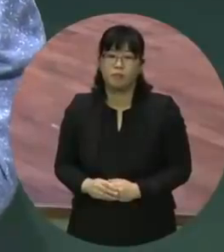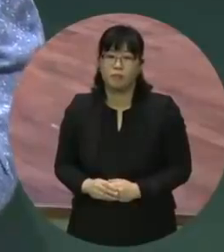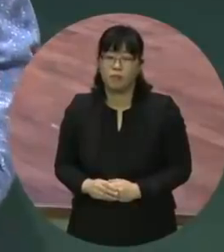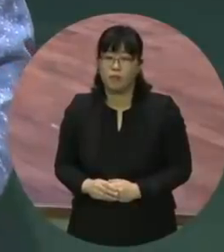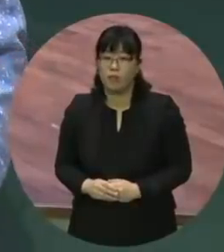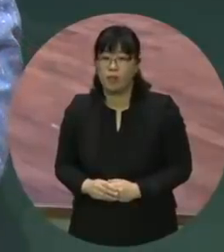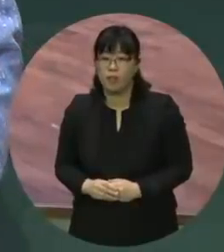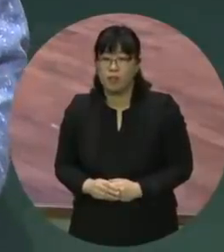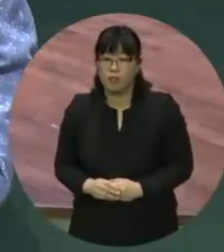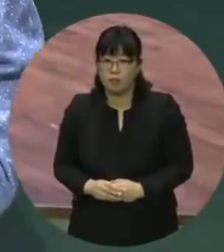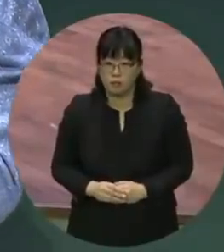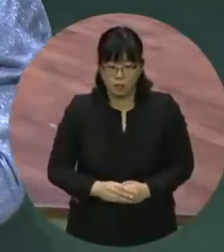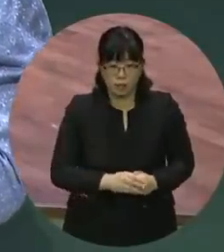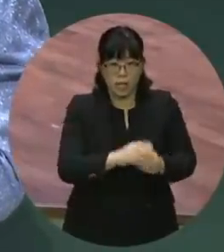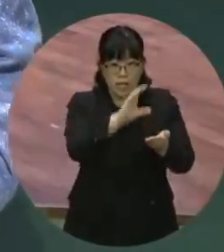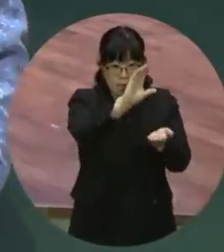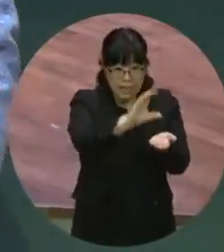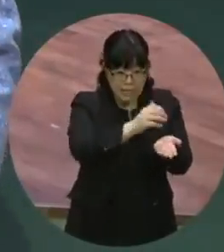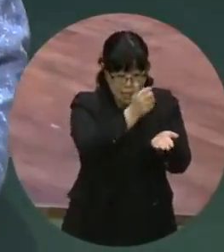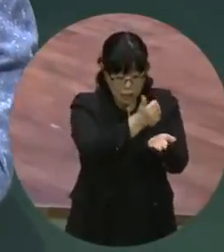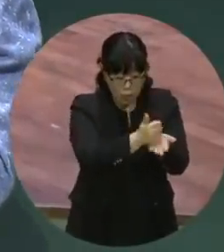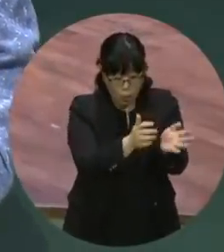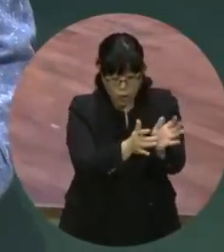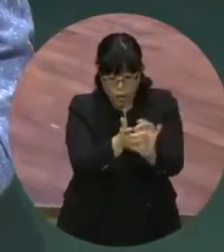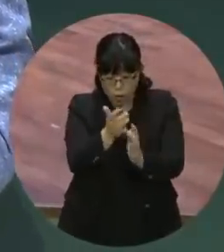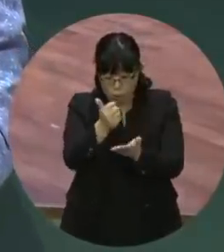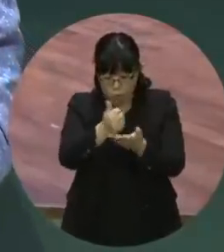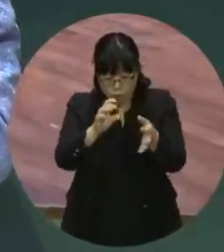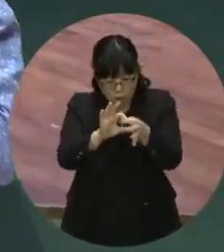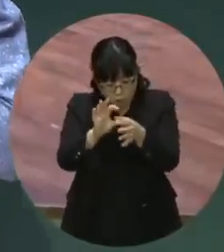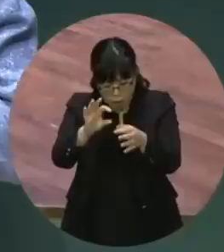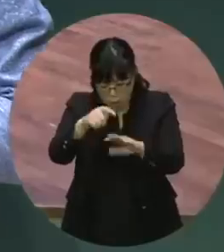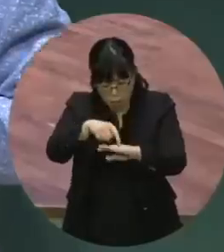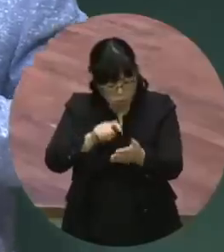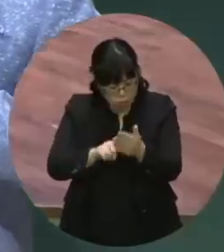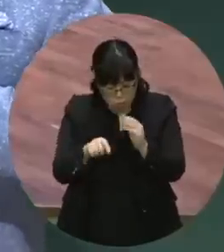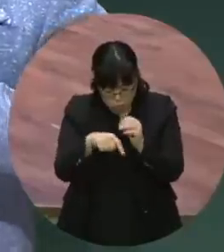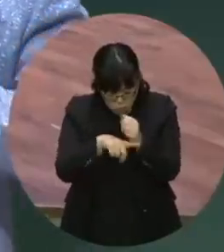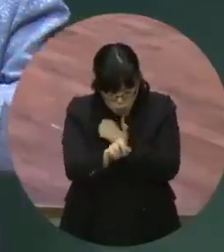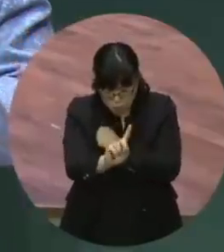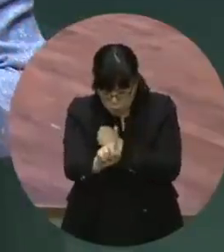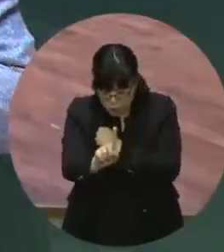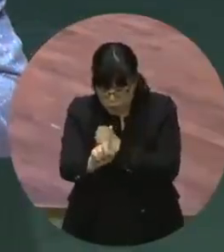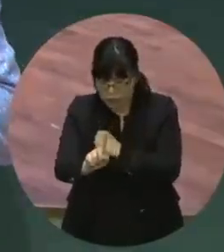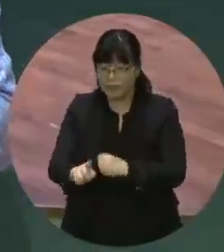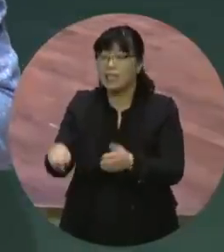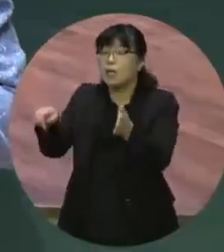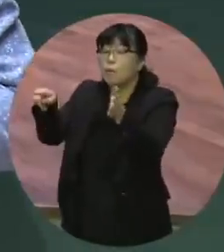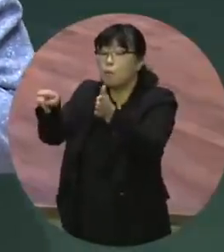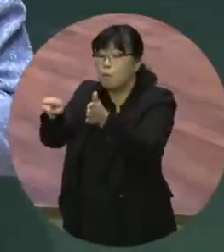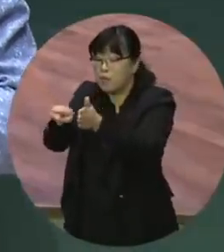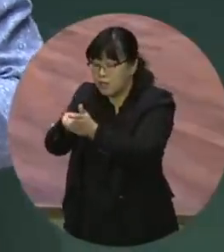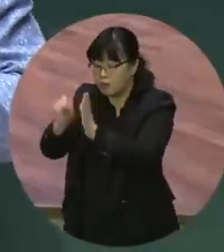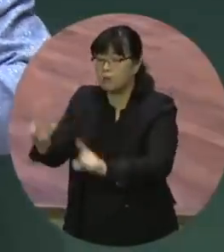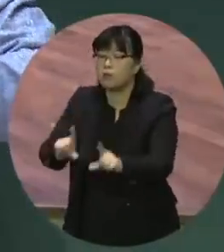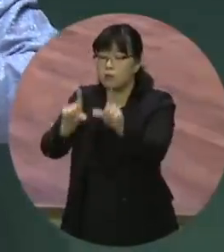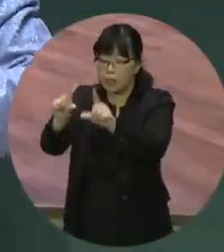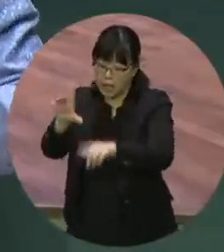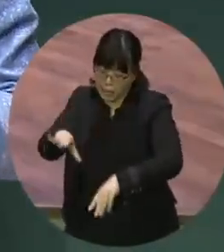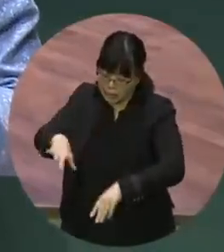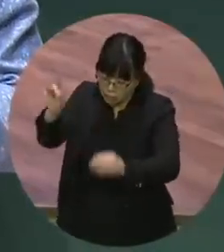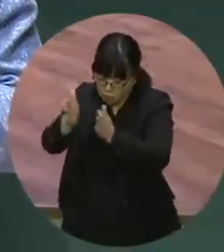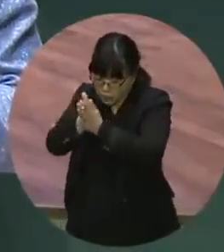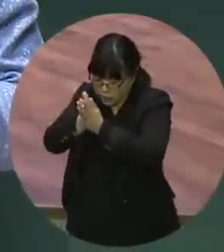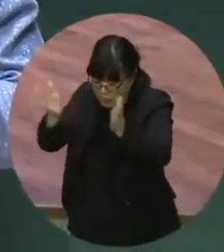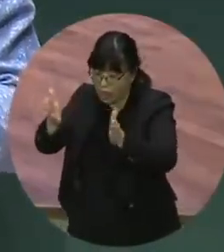신앙생활의 뭐요? 시작, 과정, 마무리예요. 다른 거 아무것도 없어요. 신앙생활이